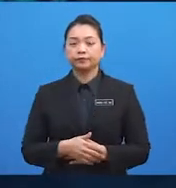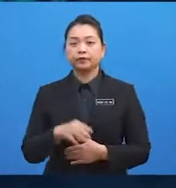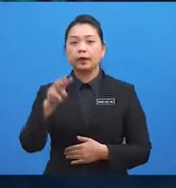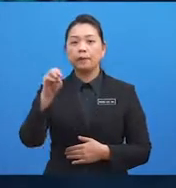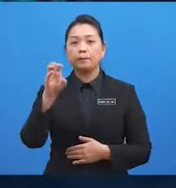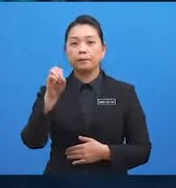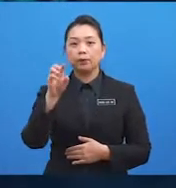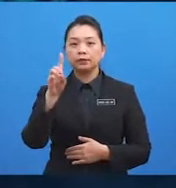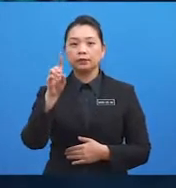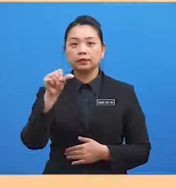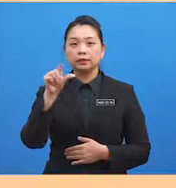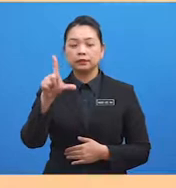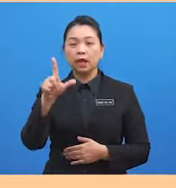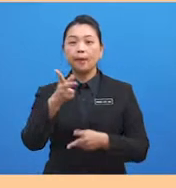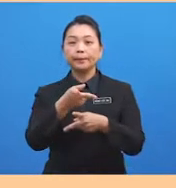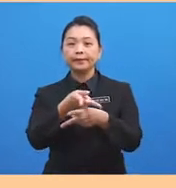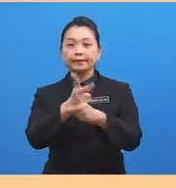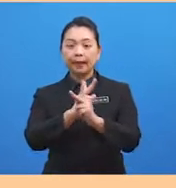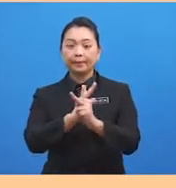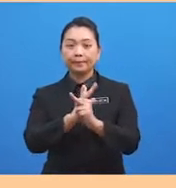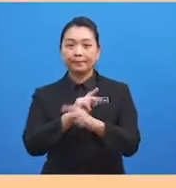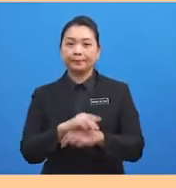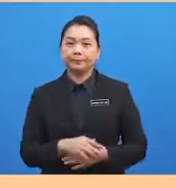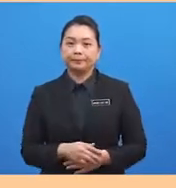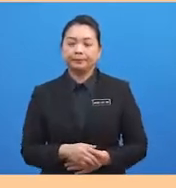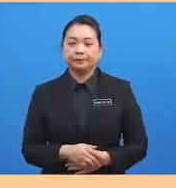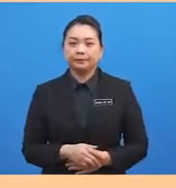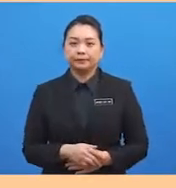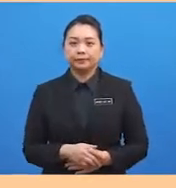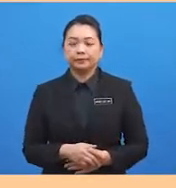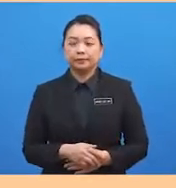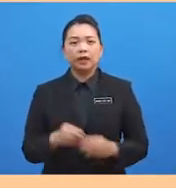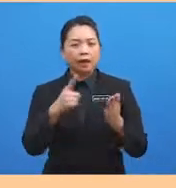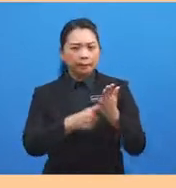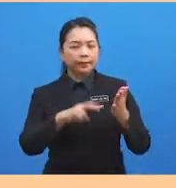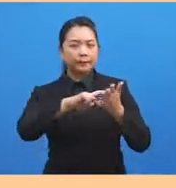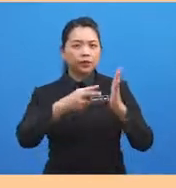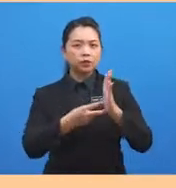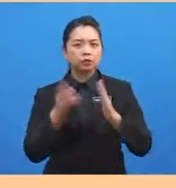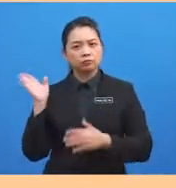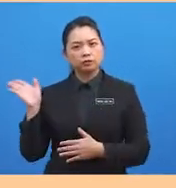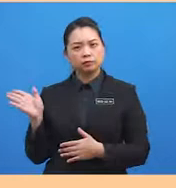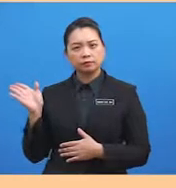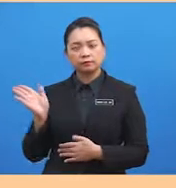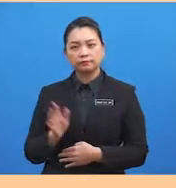modal pinjaman. Murid-murid tahu apakah maksud modal